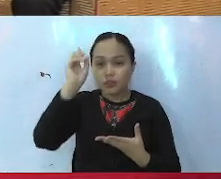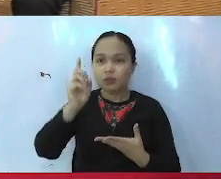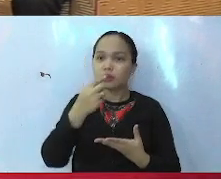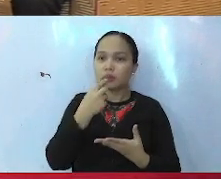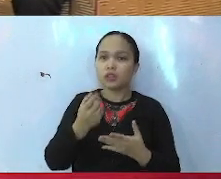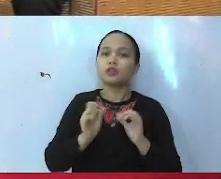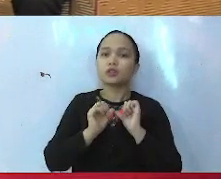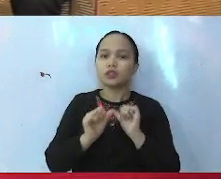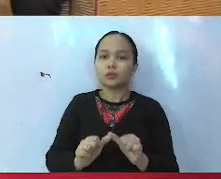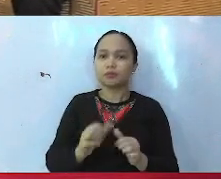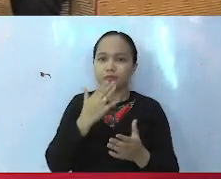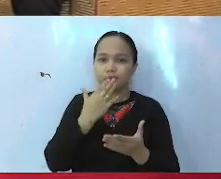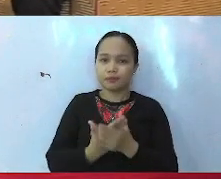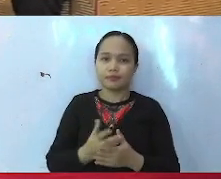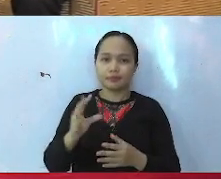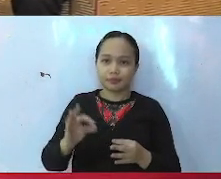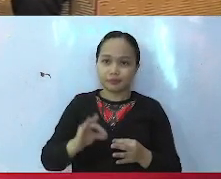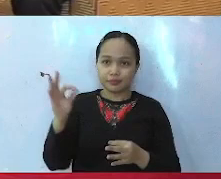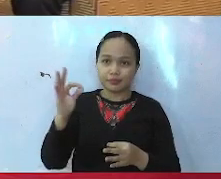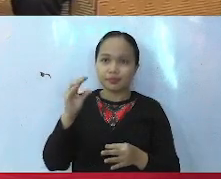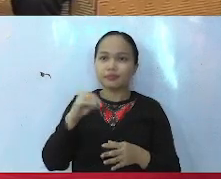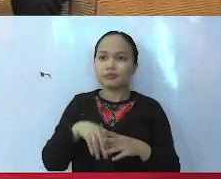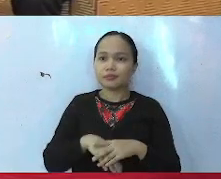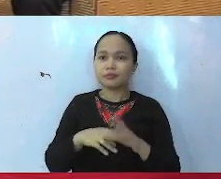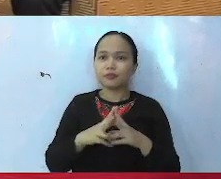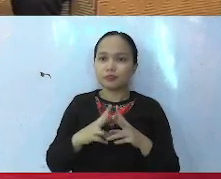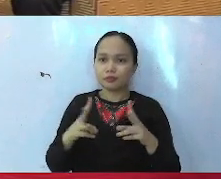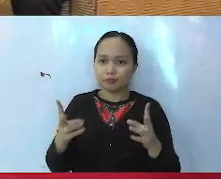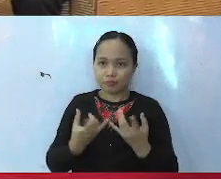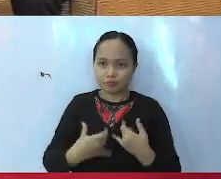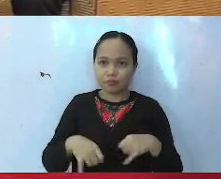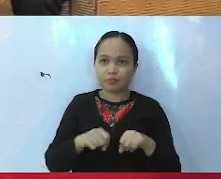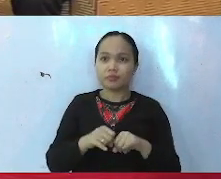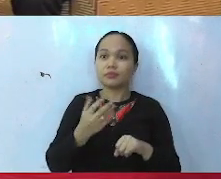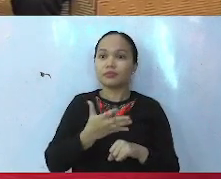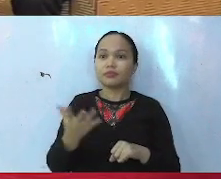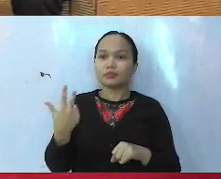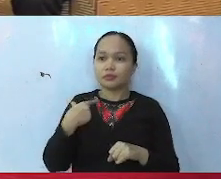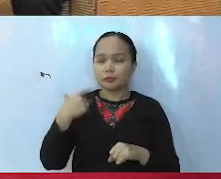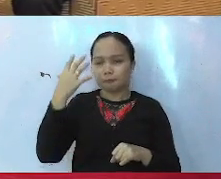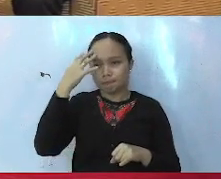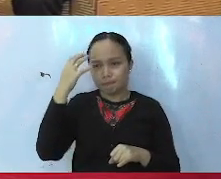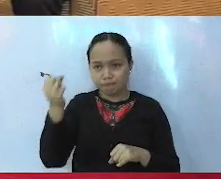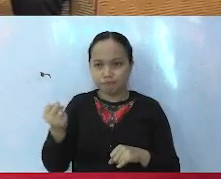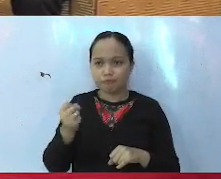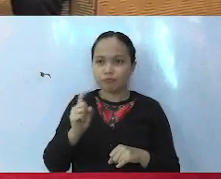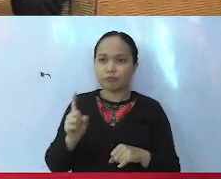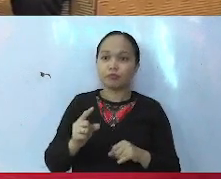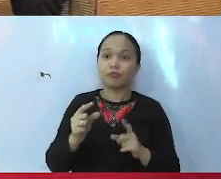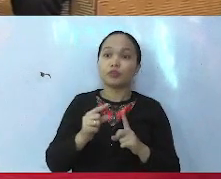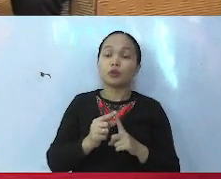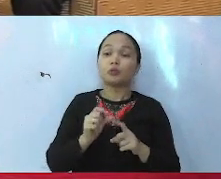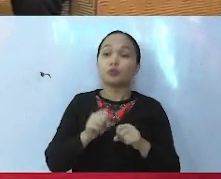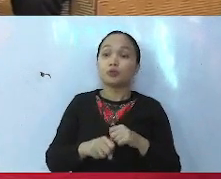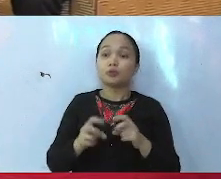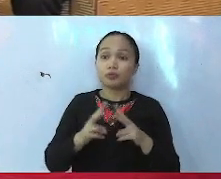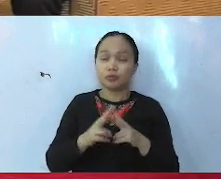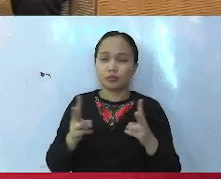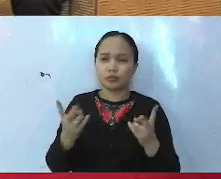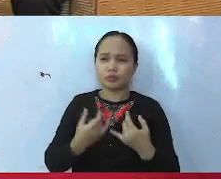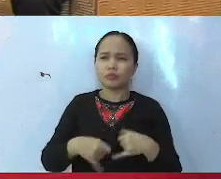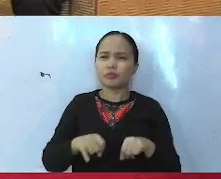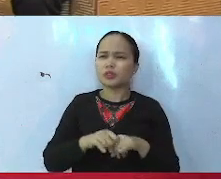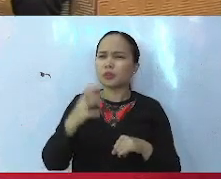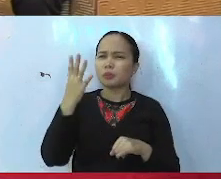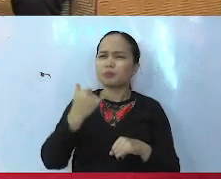up the good spirit on doing that. Yeah. It's very important na meron kayong reflection sa lahat na napapakinggan nyo. Totoo. Kaya napakaganda yun, sir, kasi alam mo